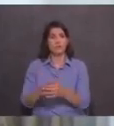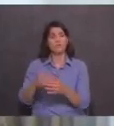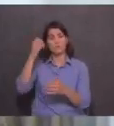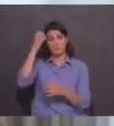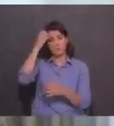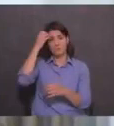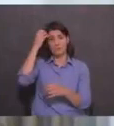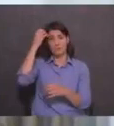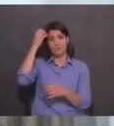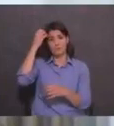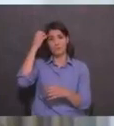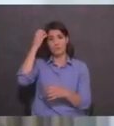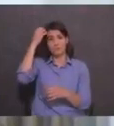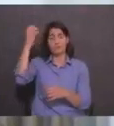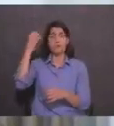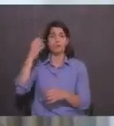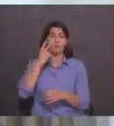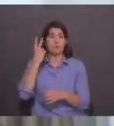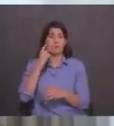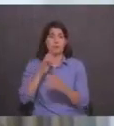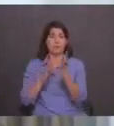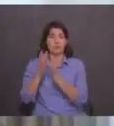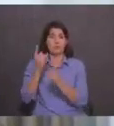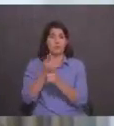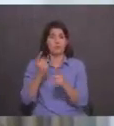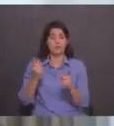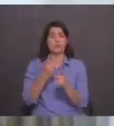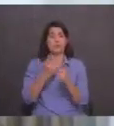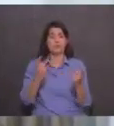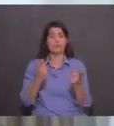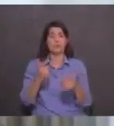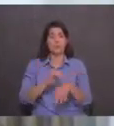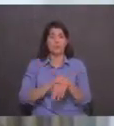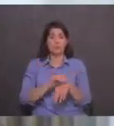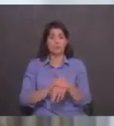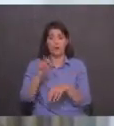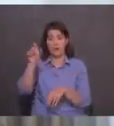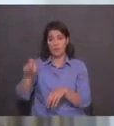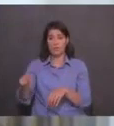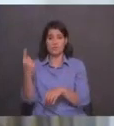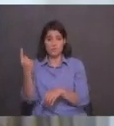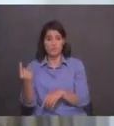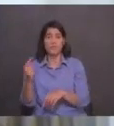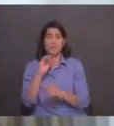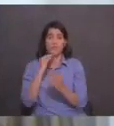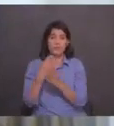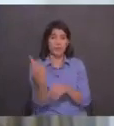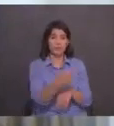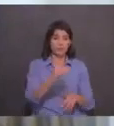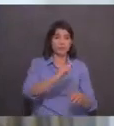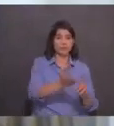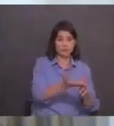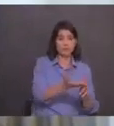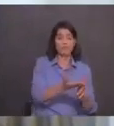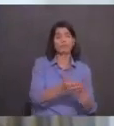Infatti, se per la caduta di uno solo la morte ha regnato a causa di quel solo uomo,